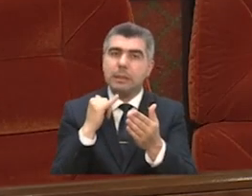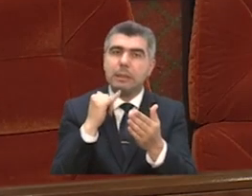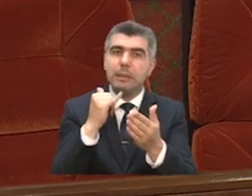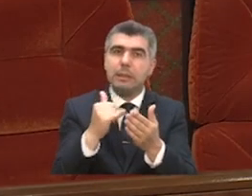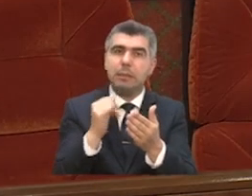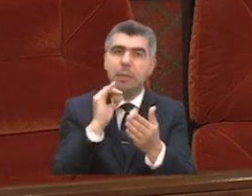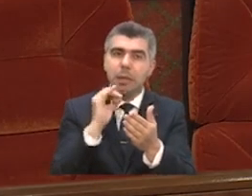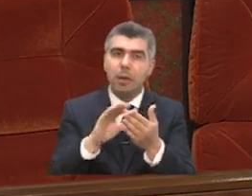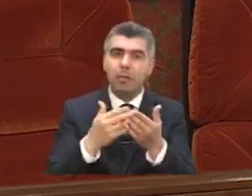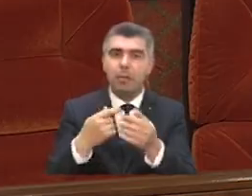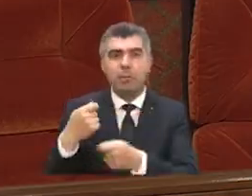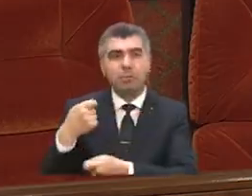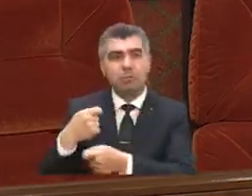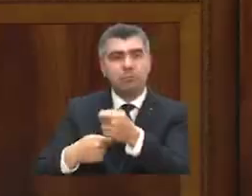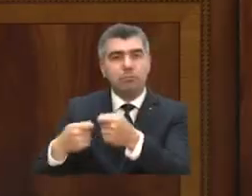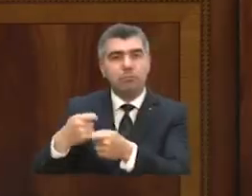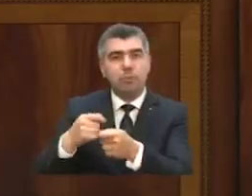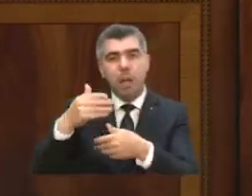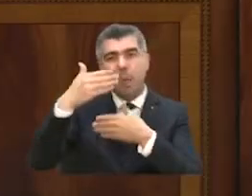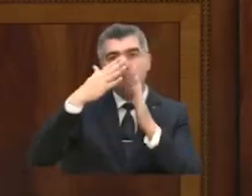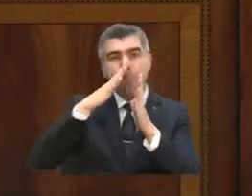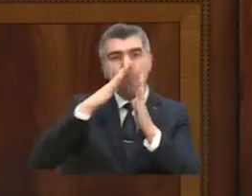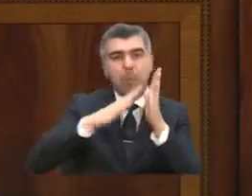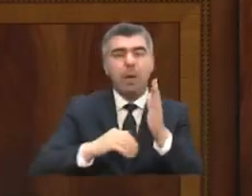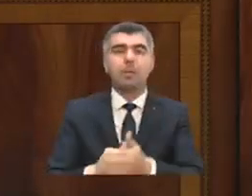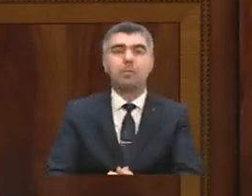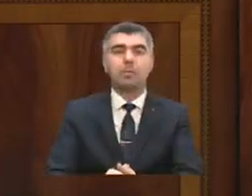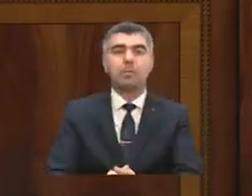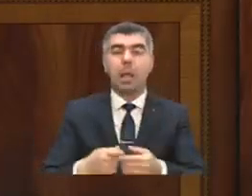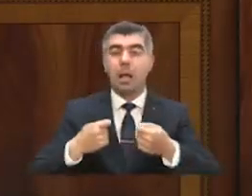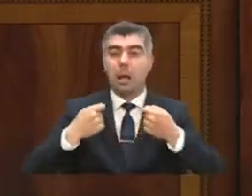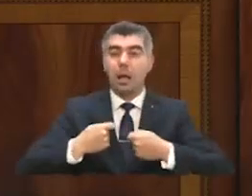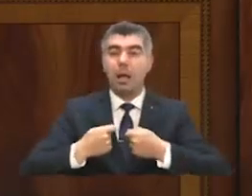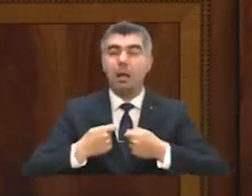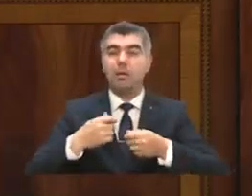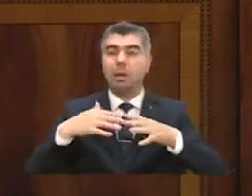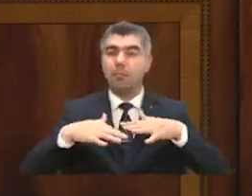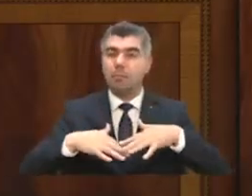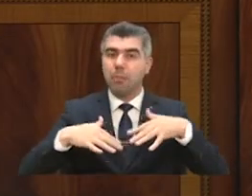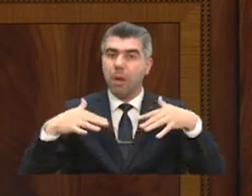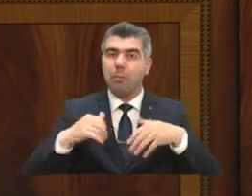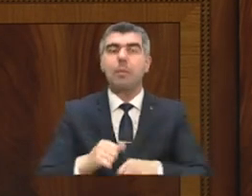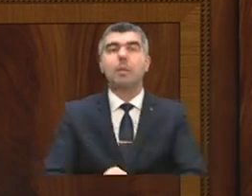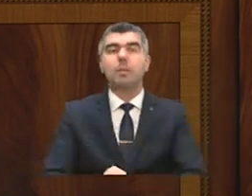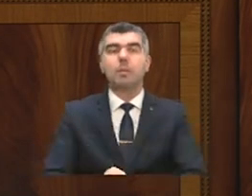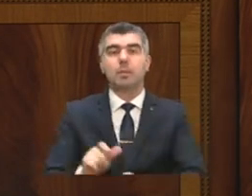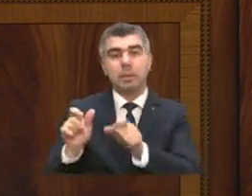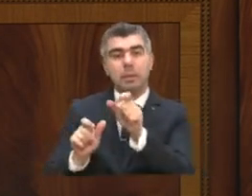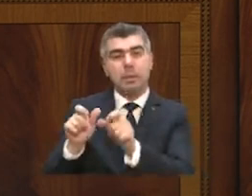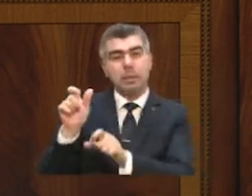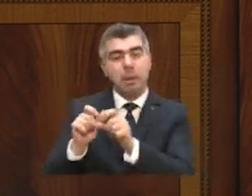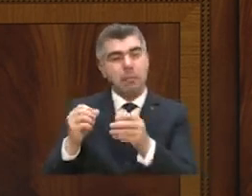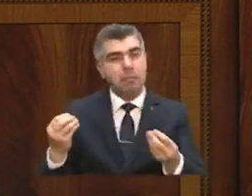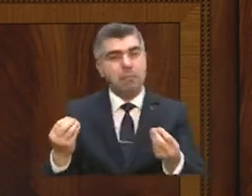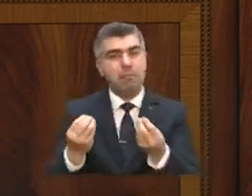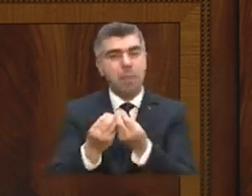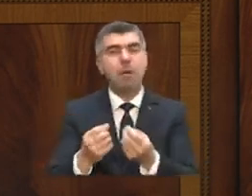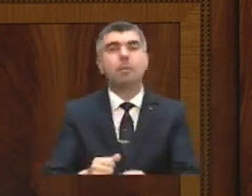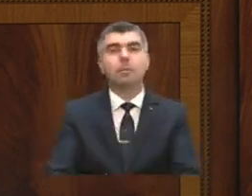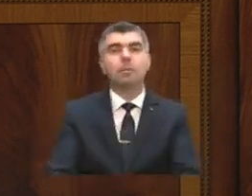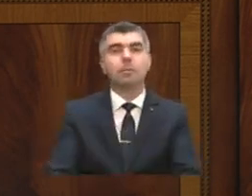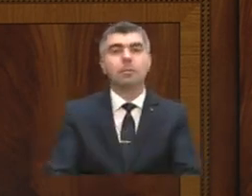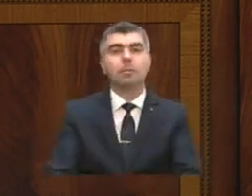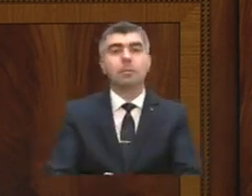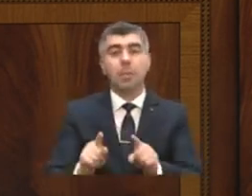للنشاط الاقتصادي في بلادنا. السيد الرئيس المحترم، السيدات والسادة النواب المحترمون، إن